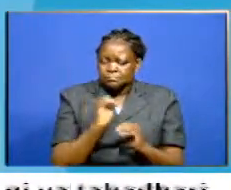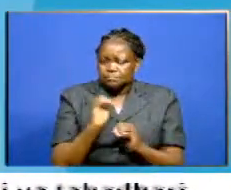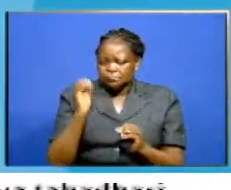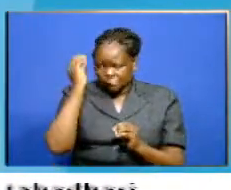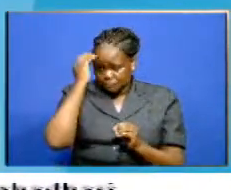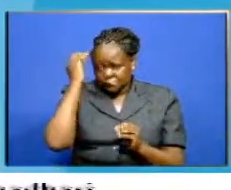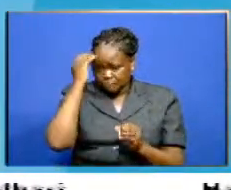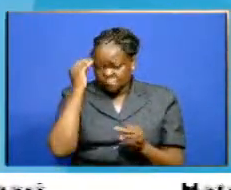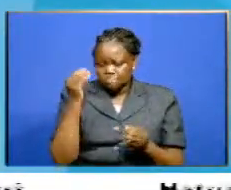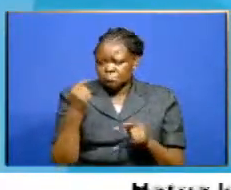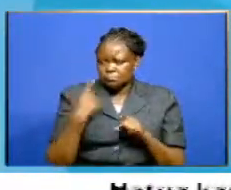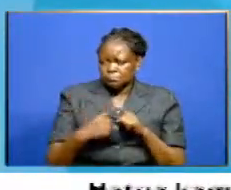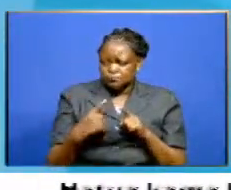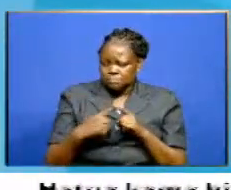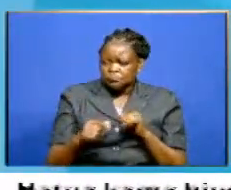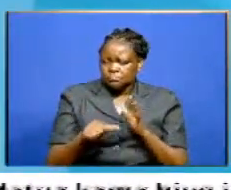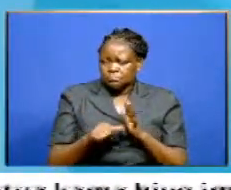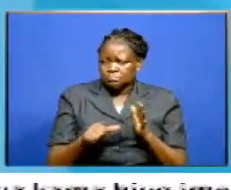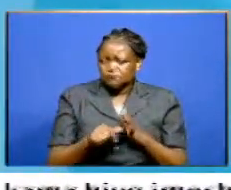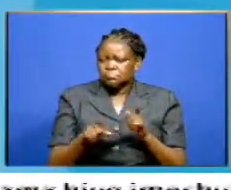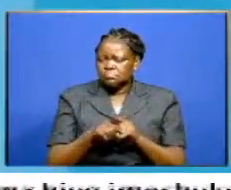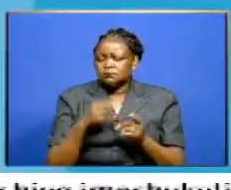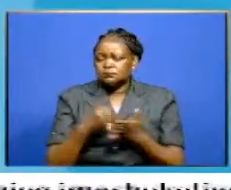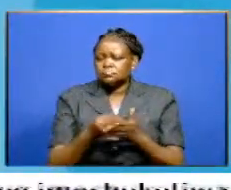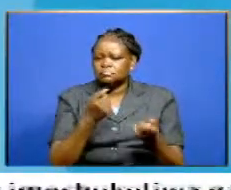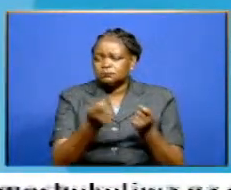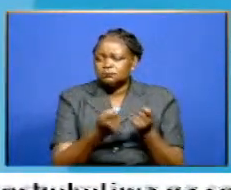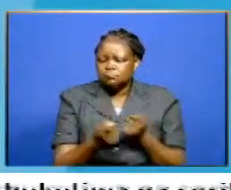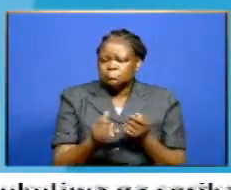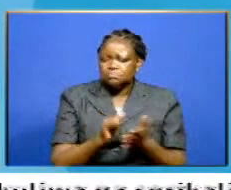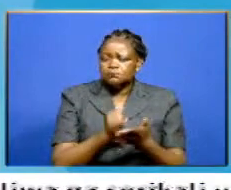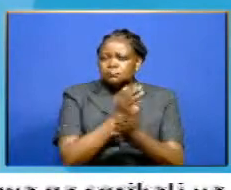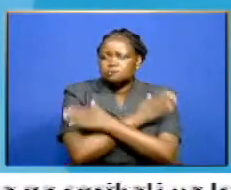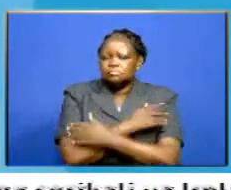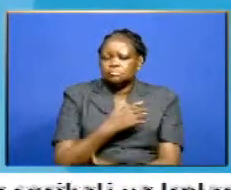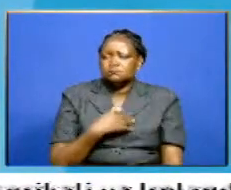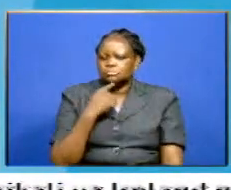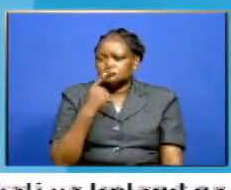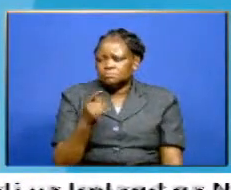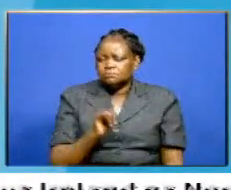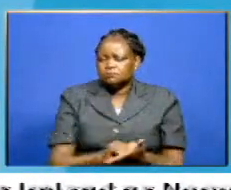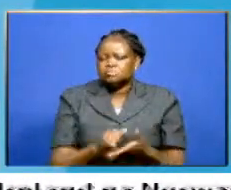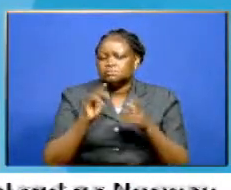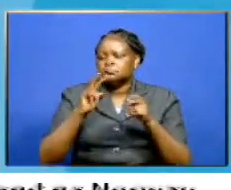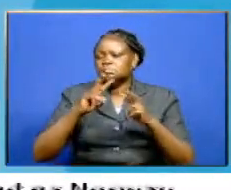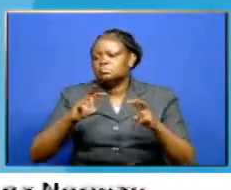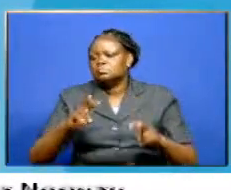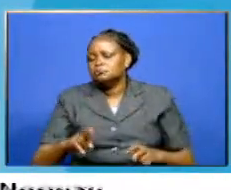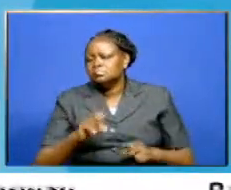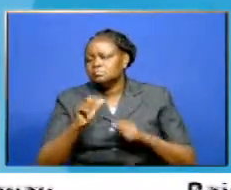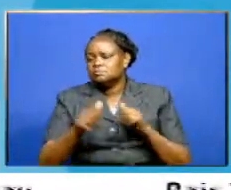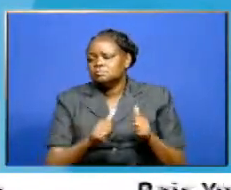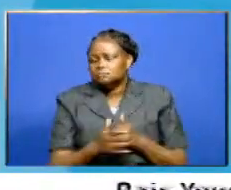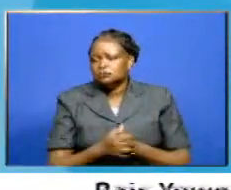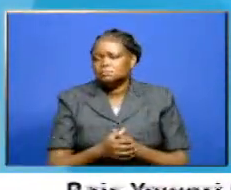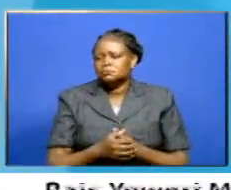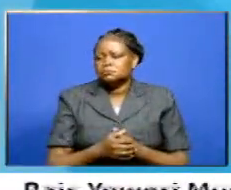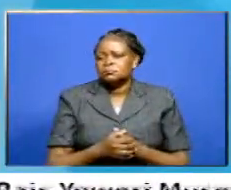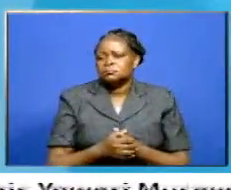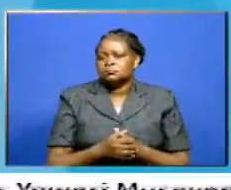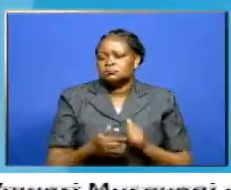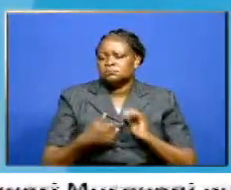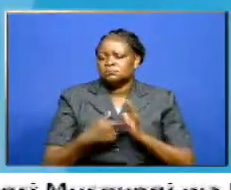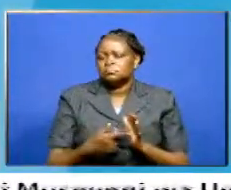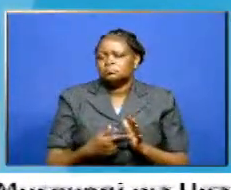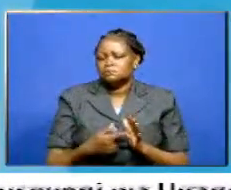hawa wanapitia shida. Hata zile pesa kidogo ambao rafiki yangu alikuwa anasema kwamba watafute vitege uchumi mbadala kama hizo